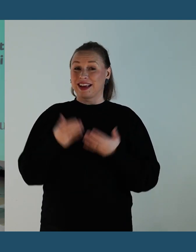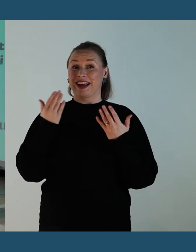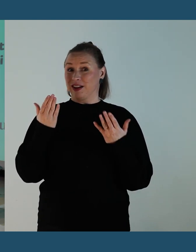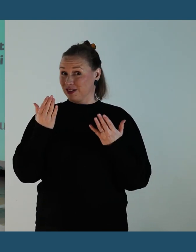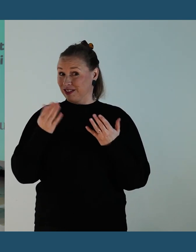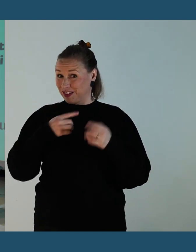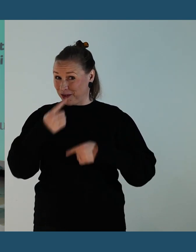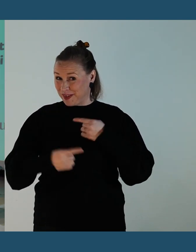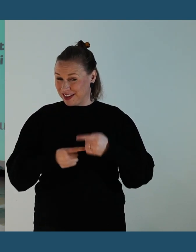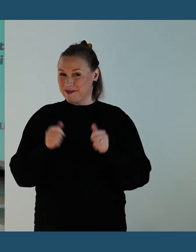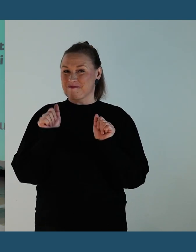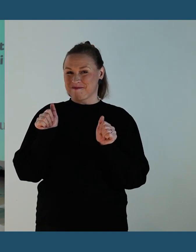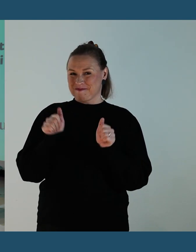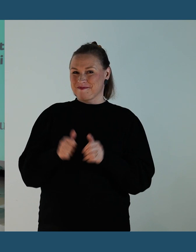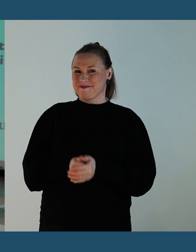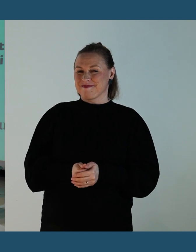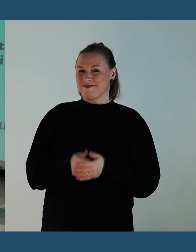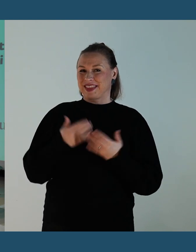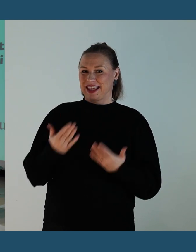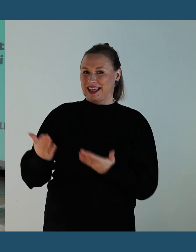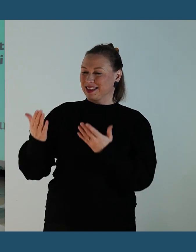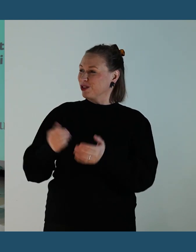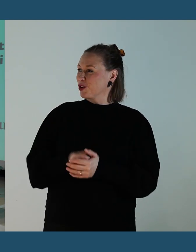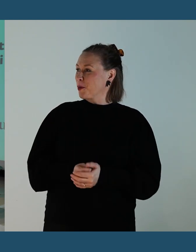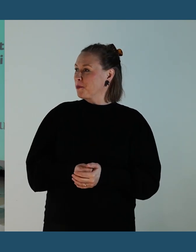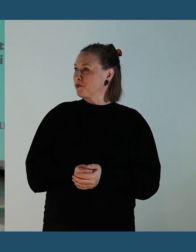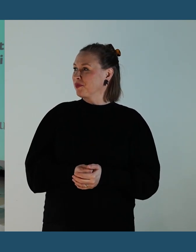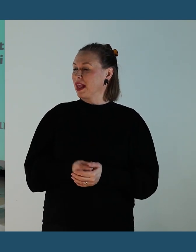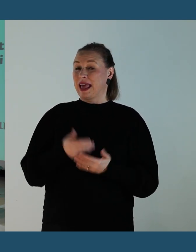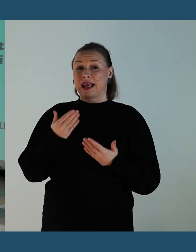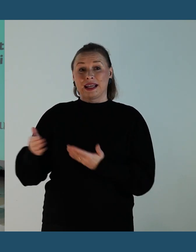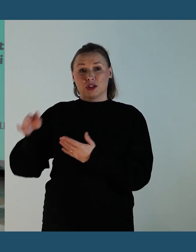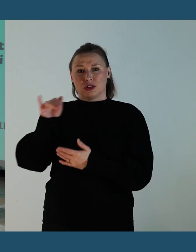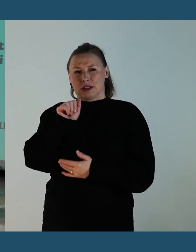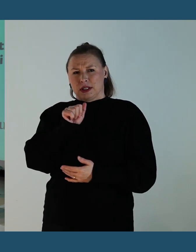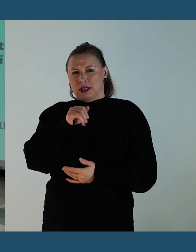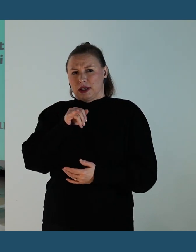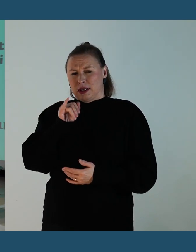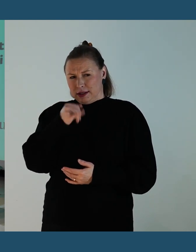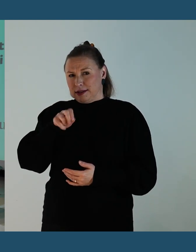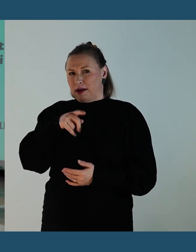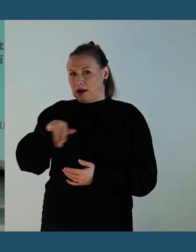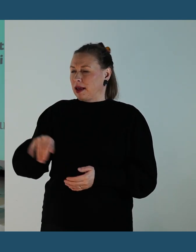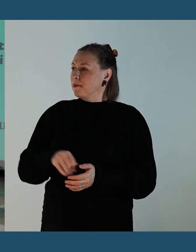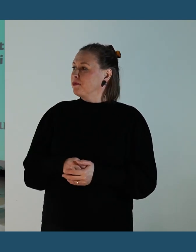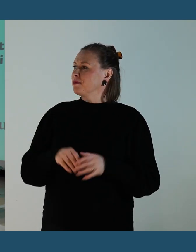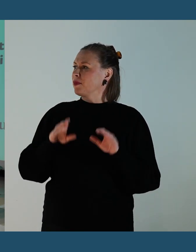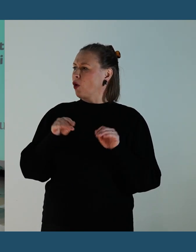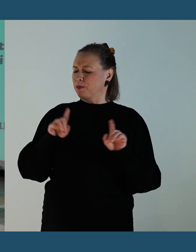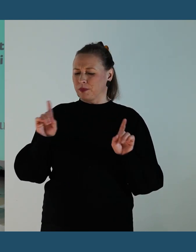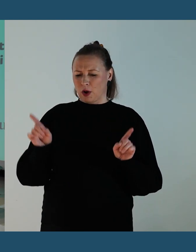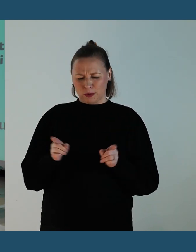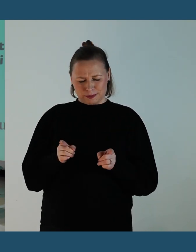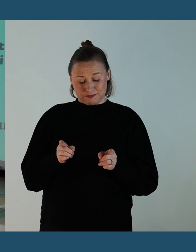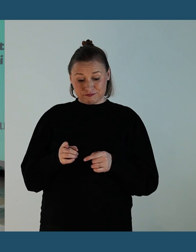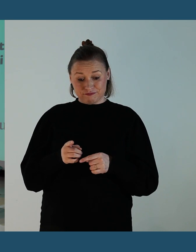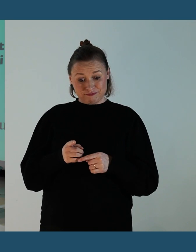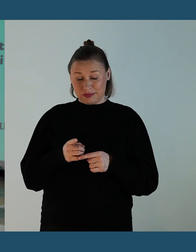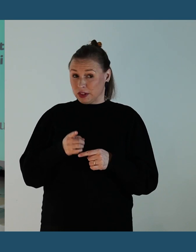Nyt pitäisi toimia. Kiitos. Ja niin ihan lyhyesti, että jollei tietäisi, että on totta, niin ei haluaisi